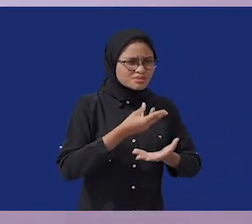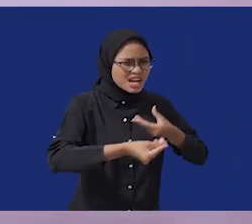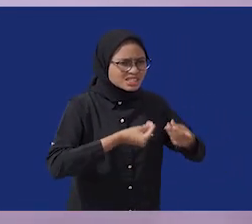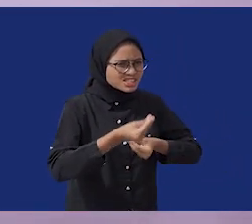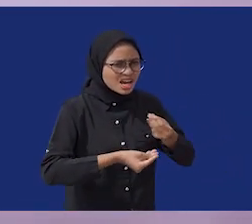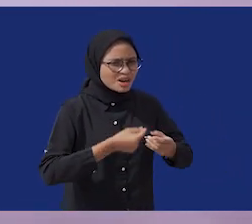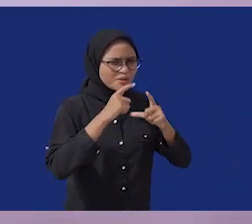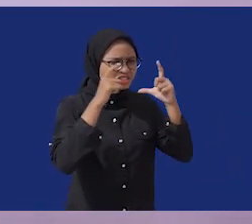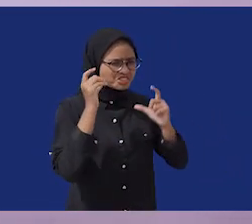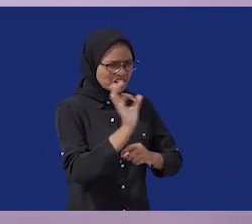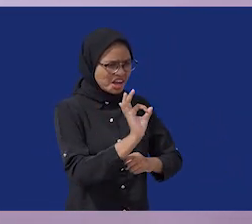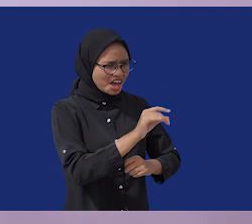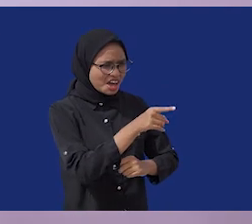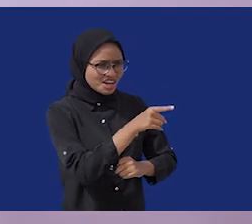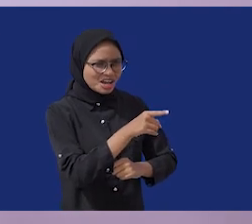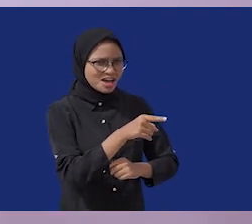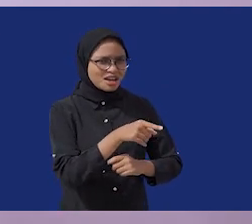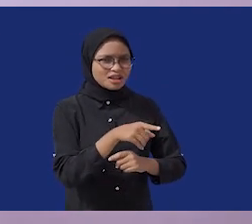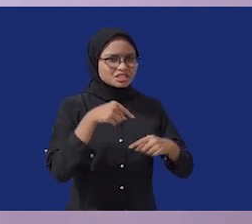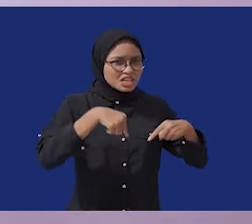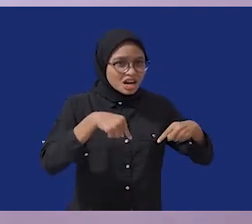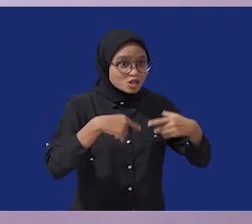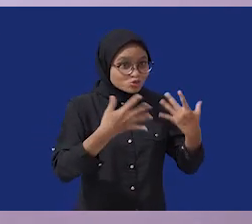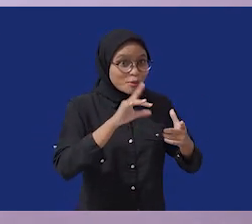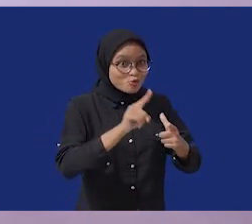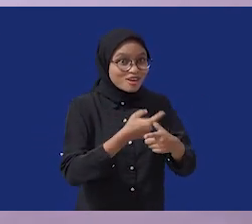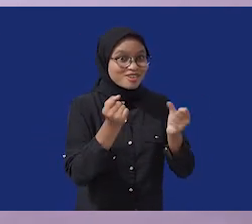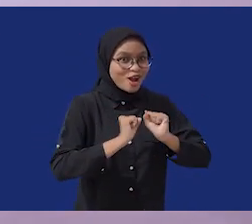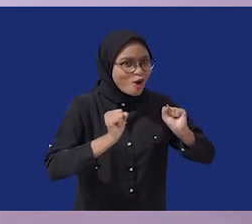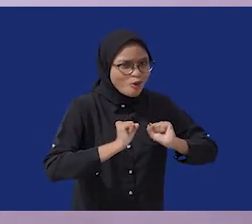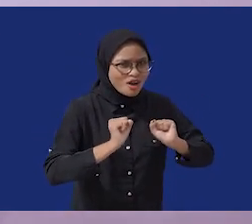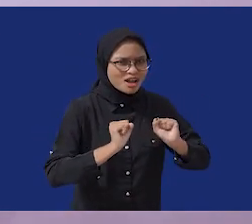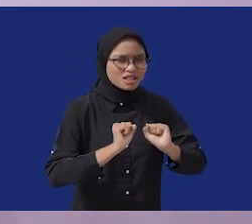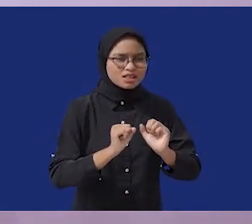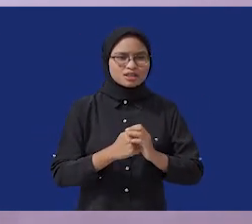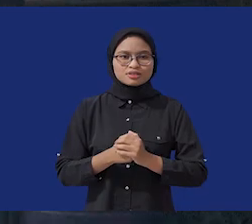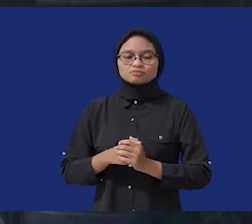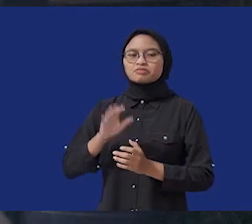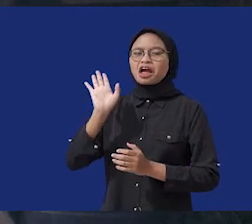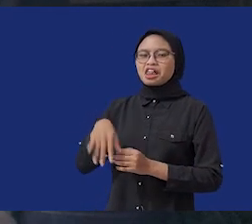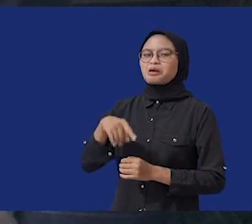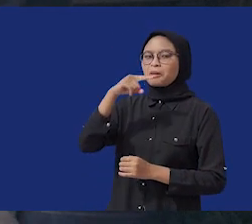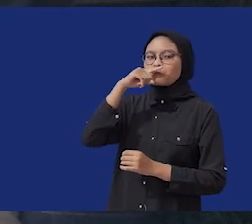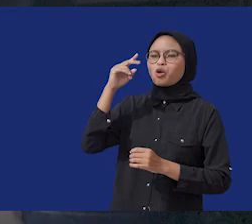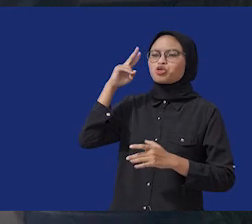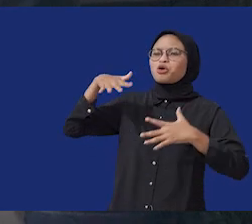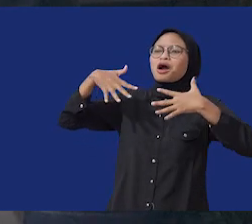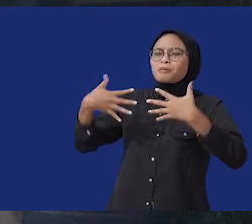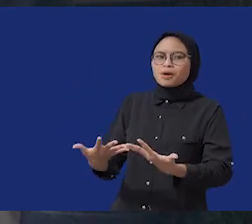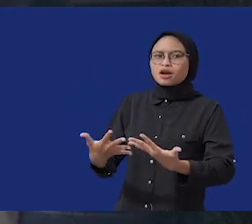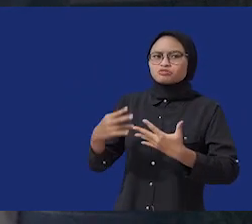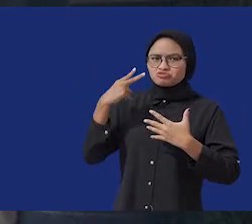di pasar kenapa sudah pakai masker? Ketong positif sih mulai gawat nih. Eh bapak, sun usah pakai